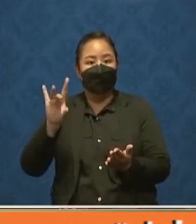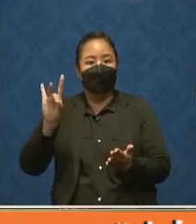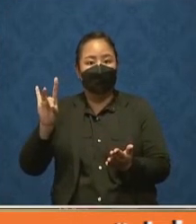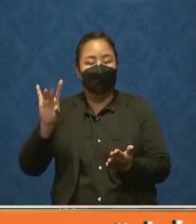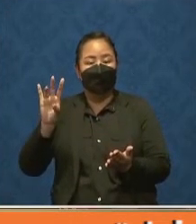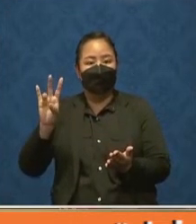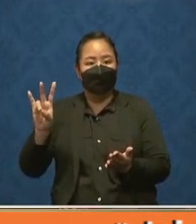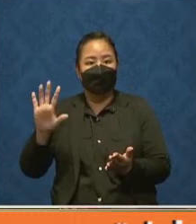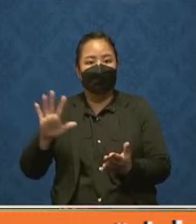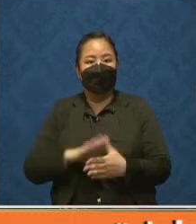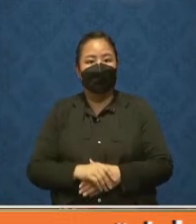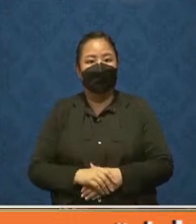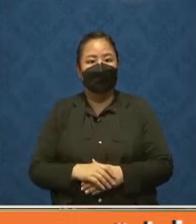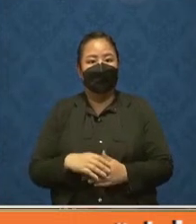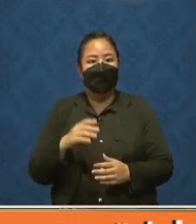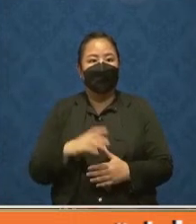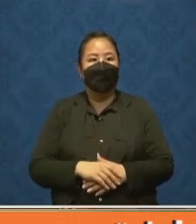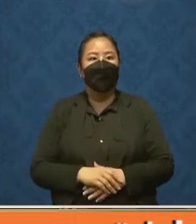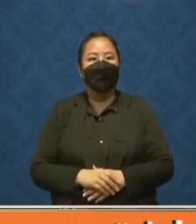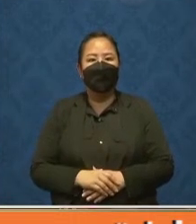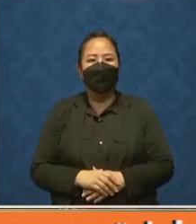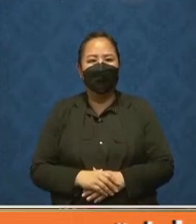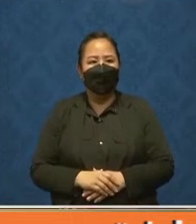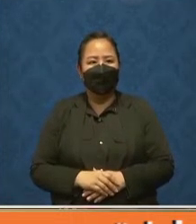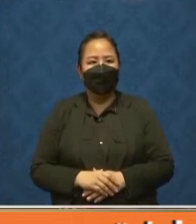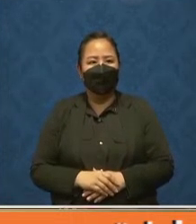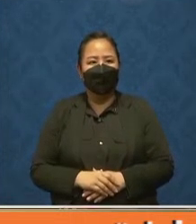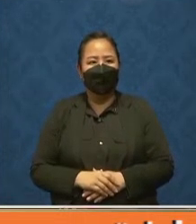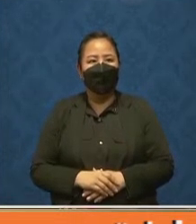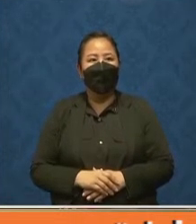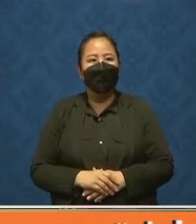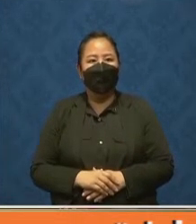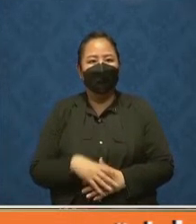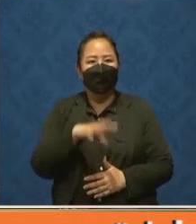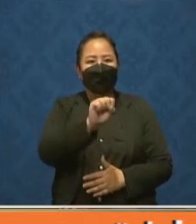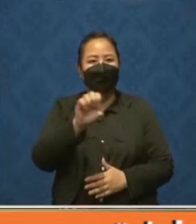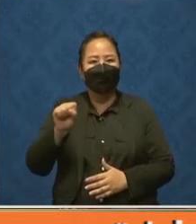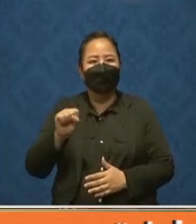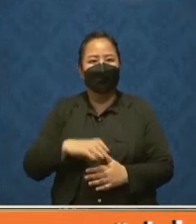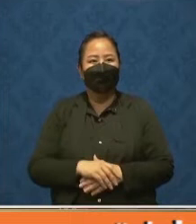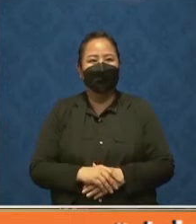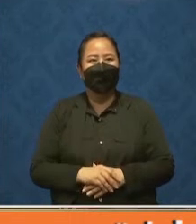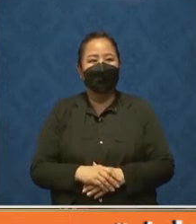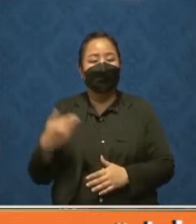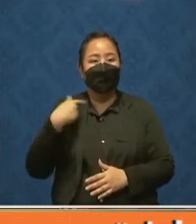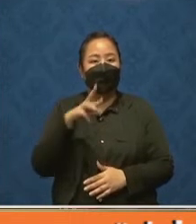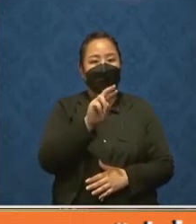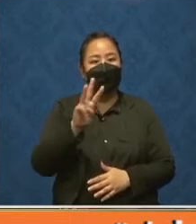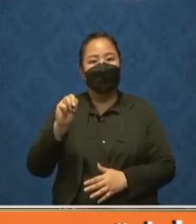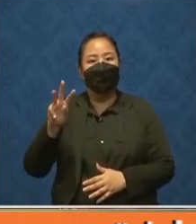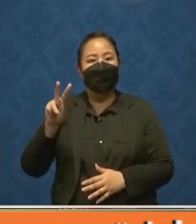0503/8575ลงวันที่31มีนาคม2565จากสํานักเลขาคณะรัฐมนตรีถึงเลขาธิการสภาผู้แทนราษฎรเนี่ยนะครับที่บอกว่